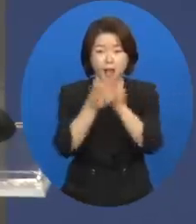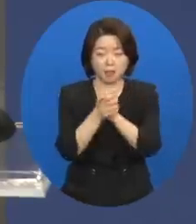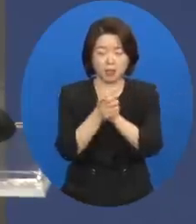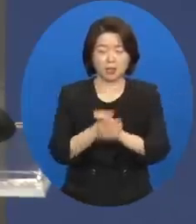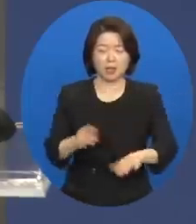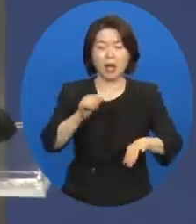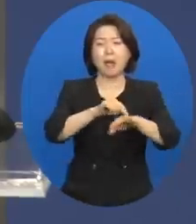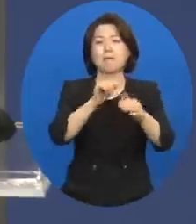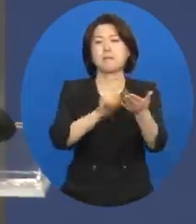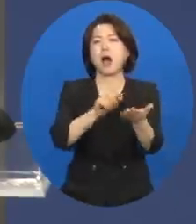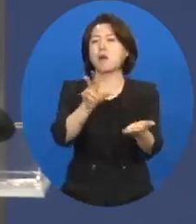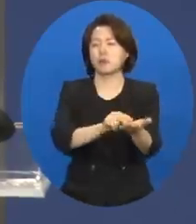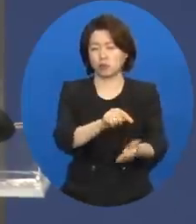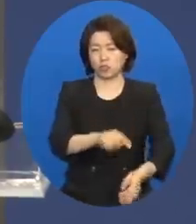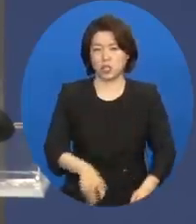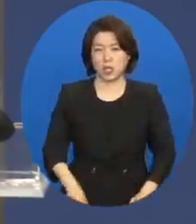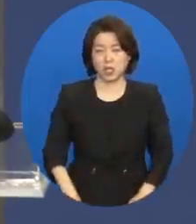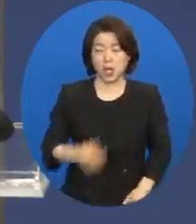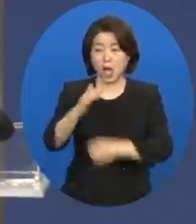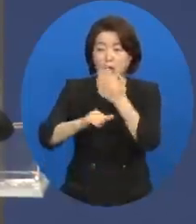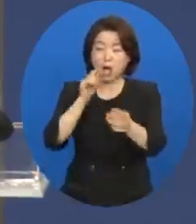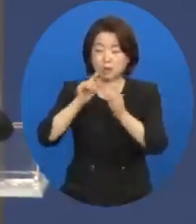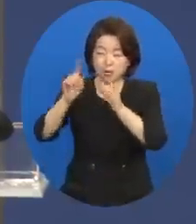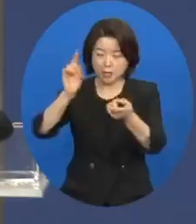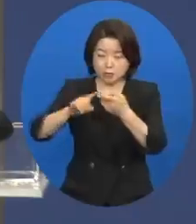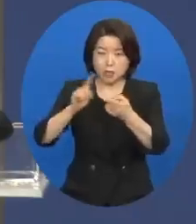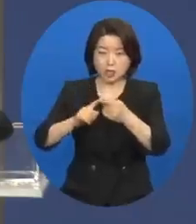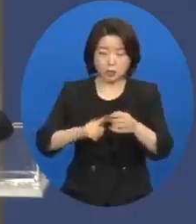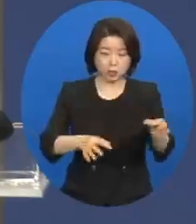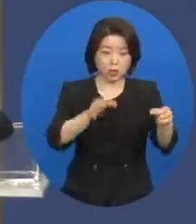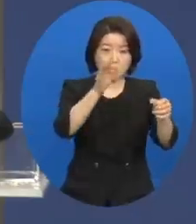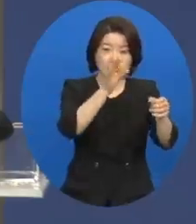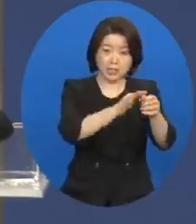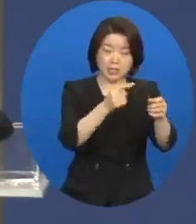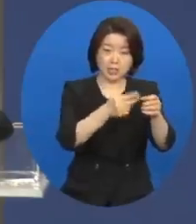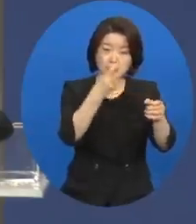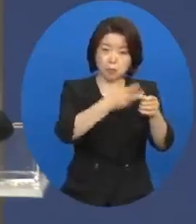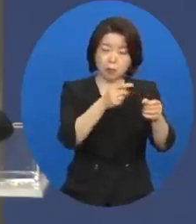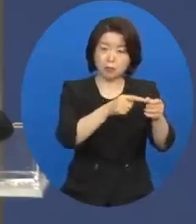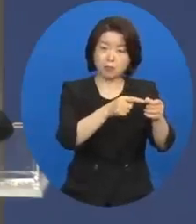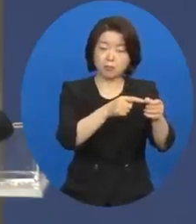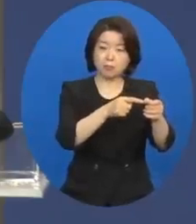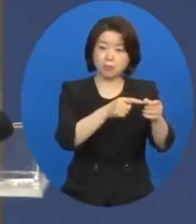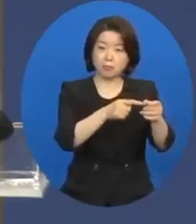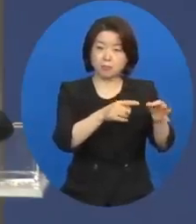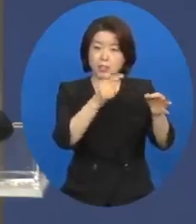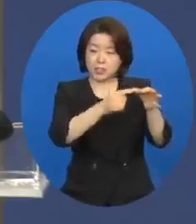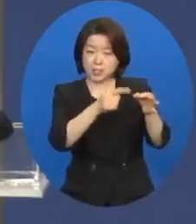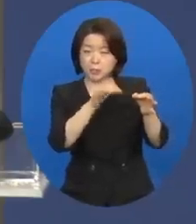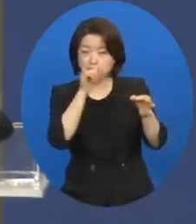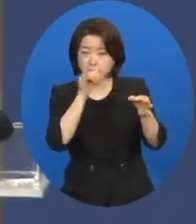마음의 문제다는 거예요. 하나님 말씀대로 살 수, 십계명을 지킬 수 있습니까? 없습니까?